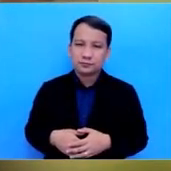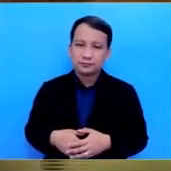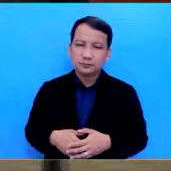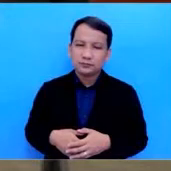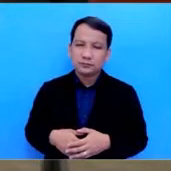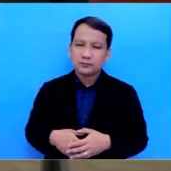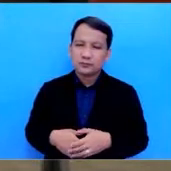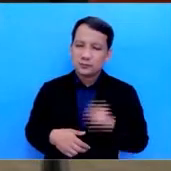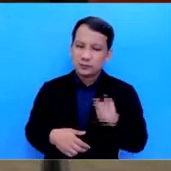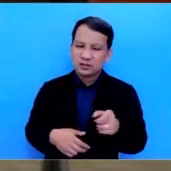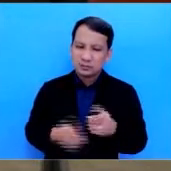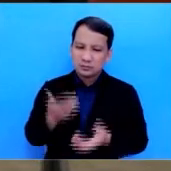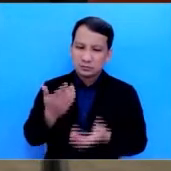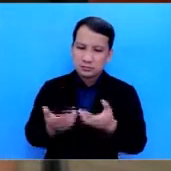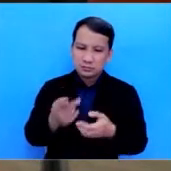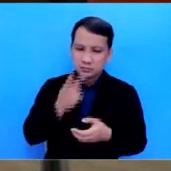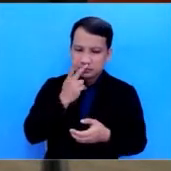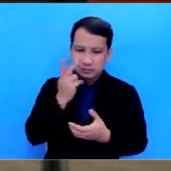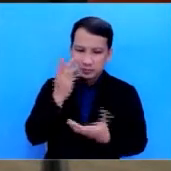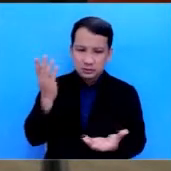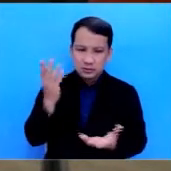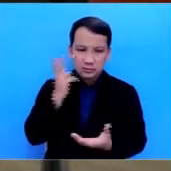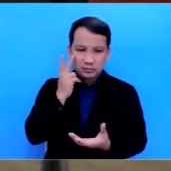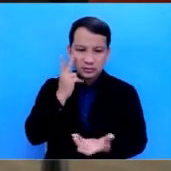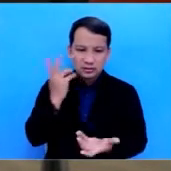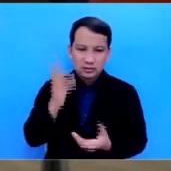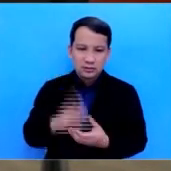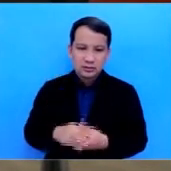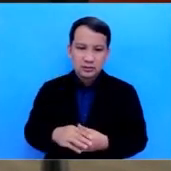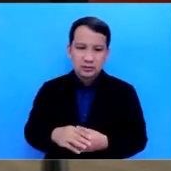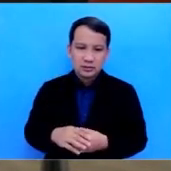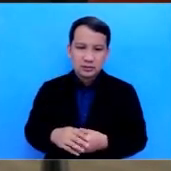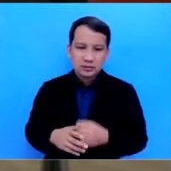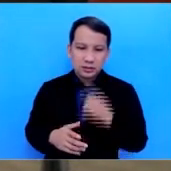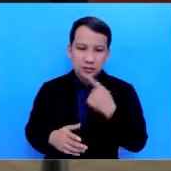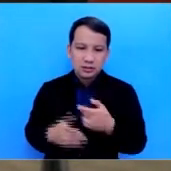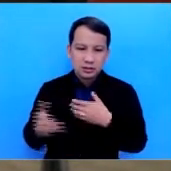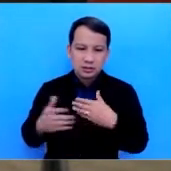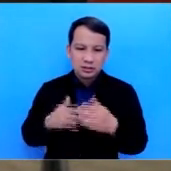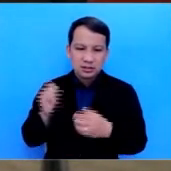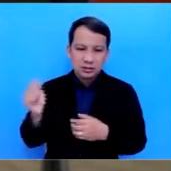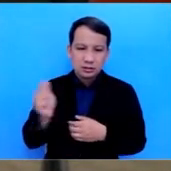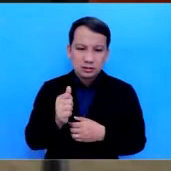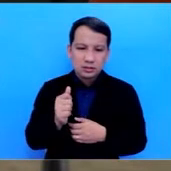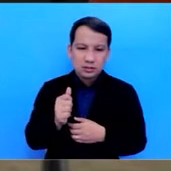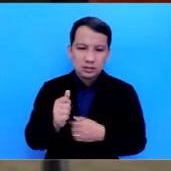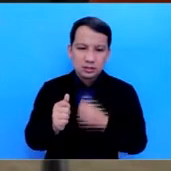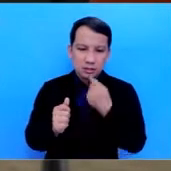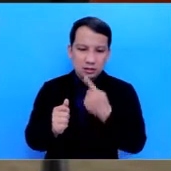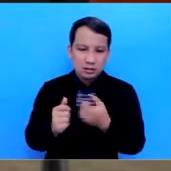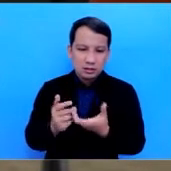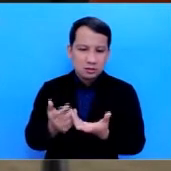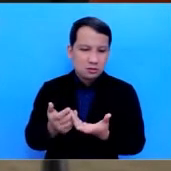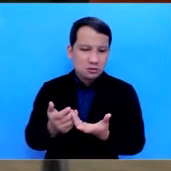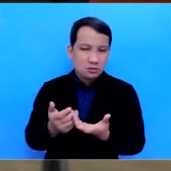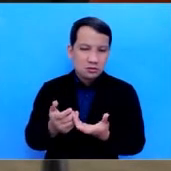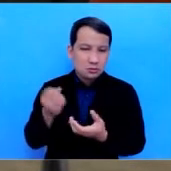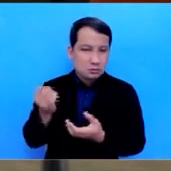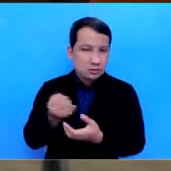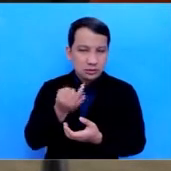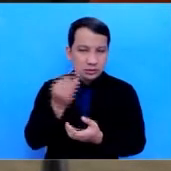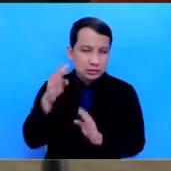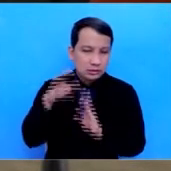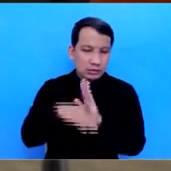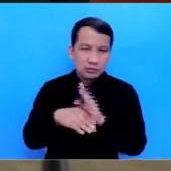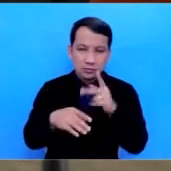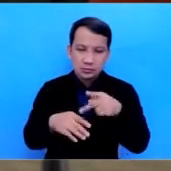Gretchen, maaari kasing ang titingnan ng ating mga kababayan ay yung nasa unofficial count ng